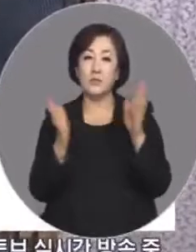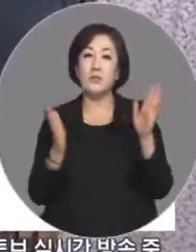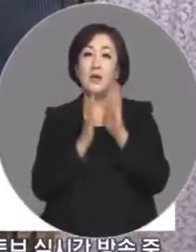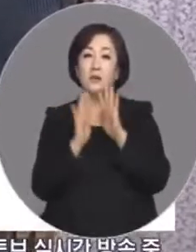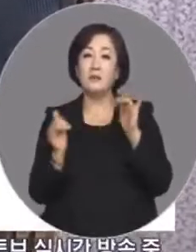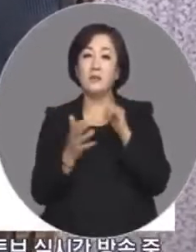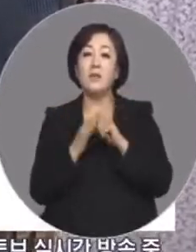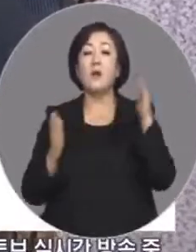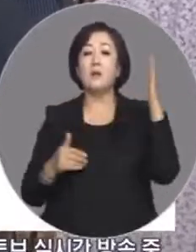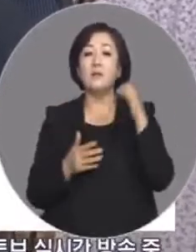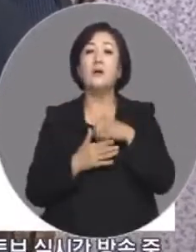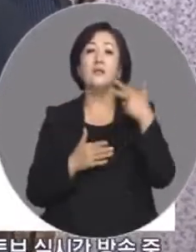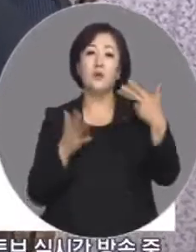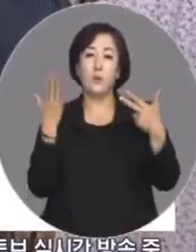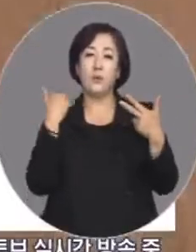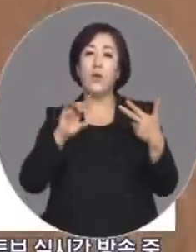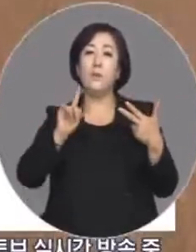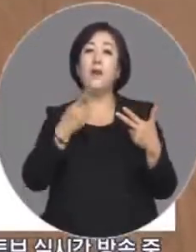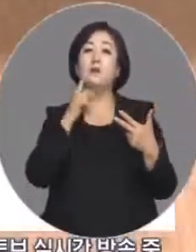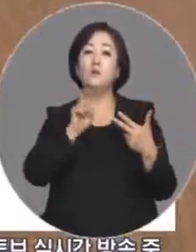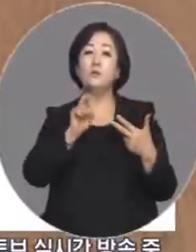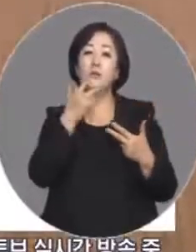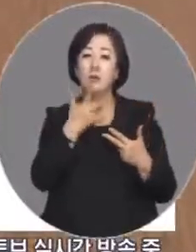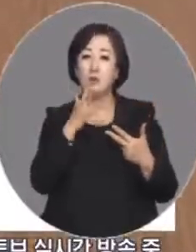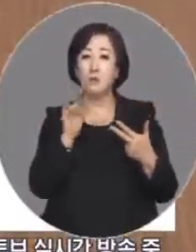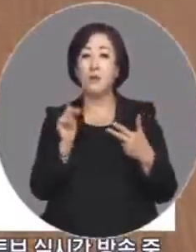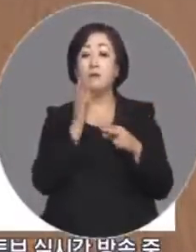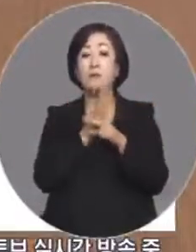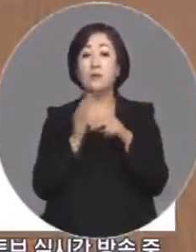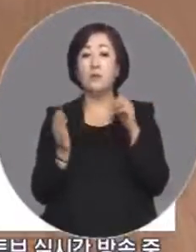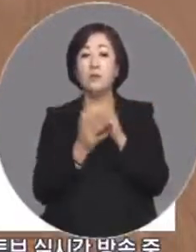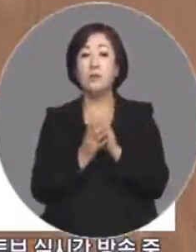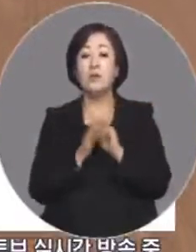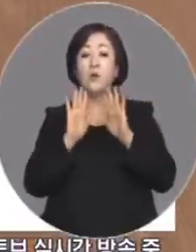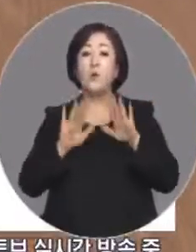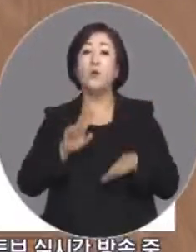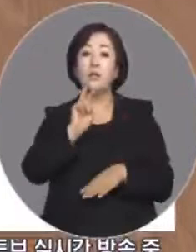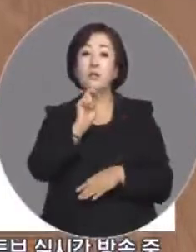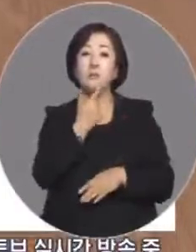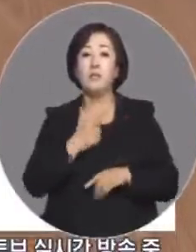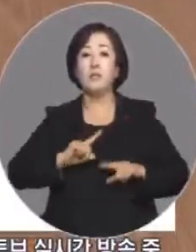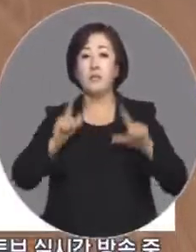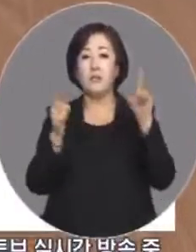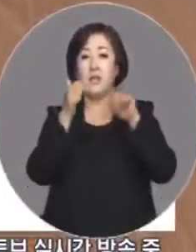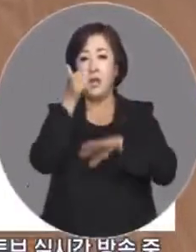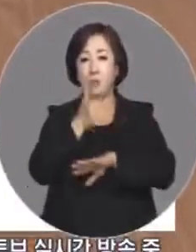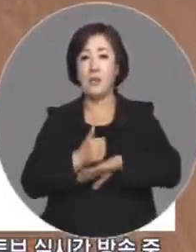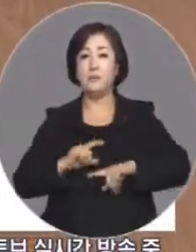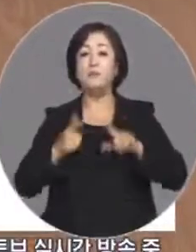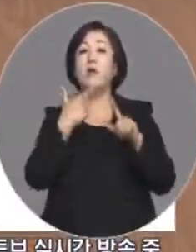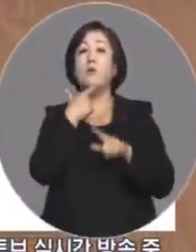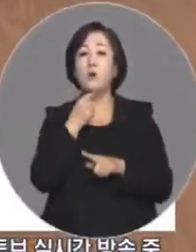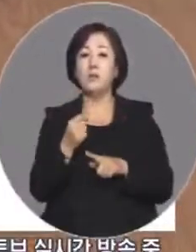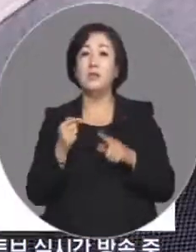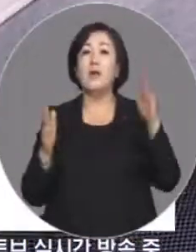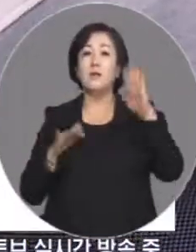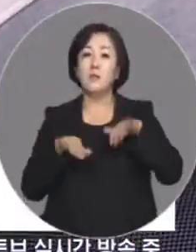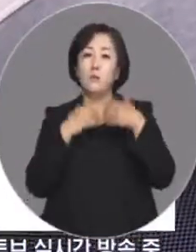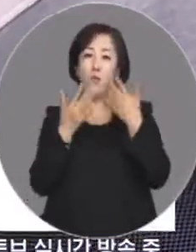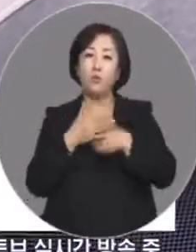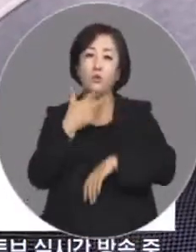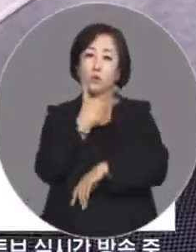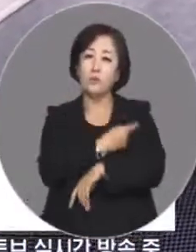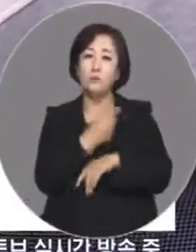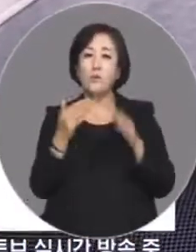학생은 7개 학교에 128명입니다. 이에 따라 오는 27일 접종 마지막 날 희망자가 모두 접종을